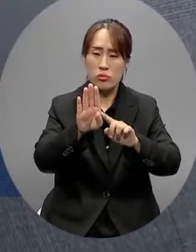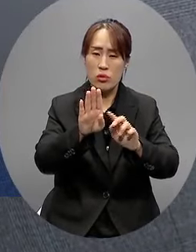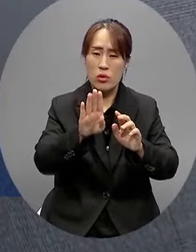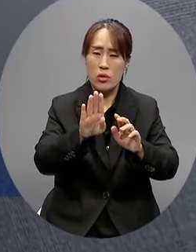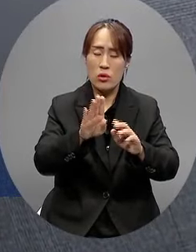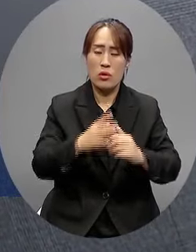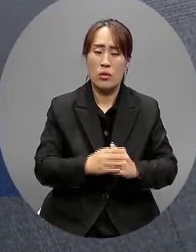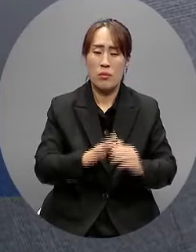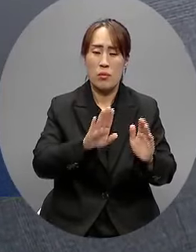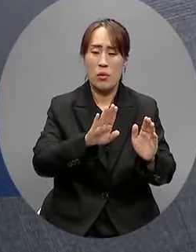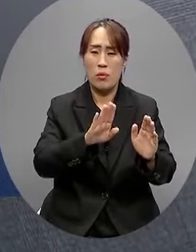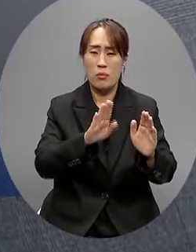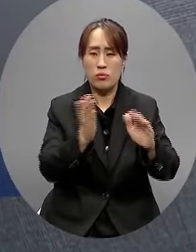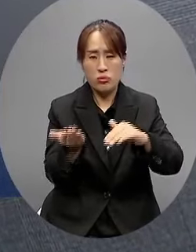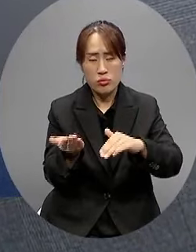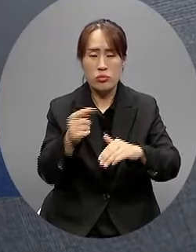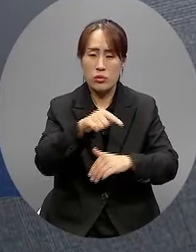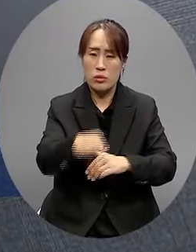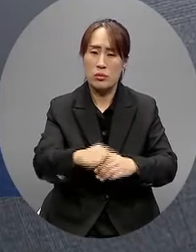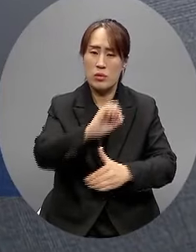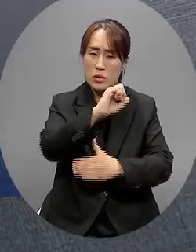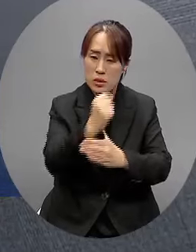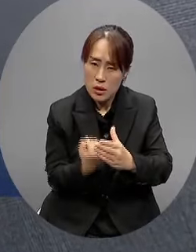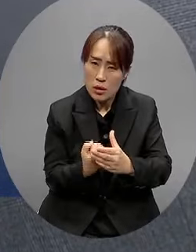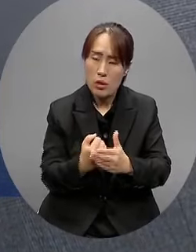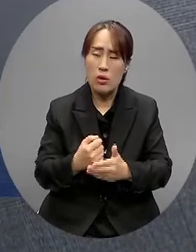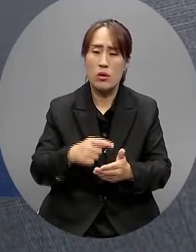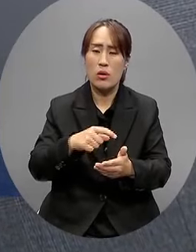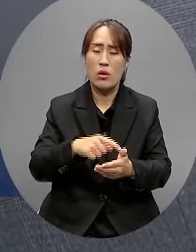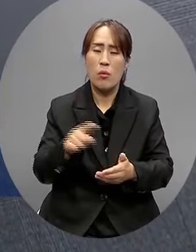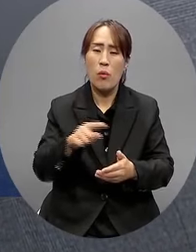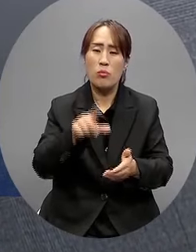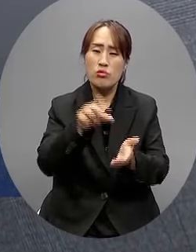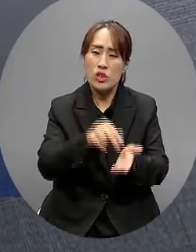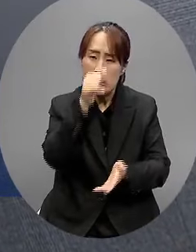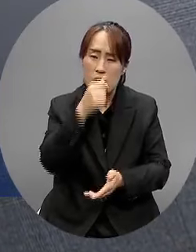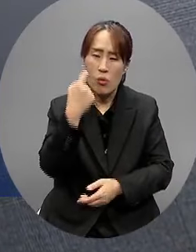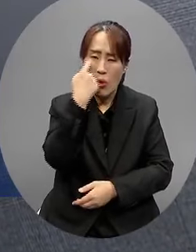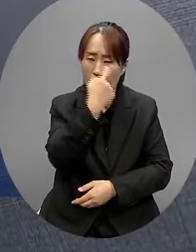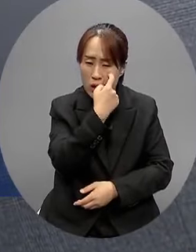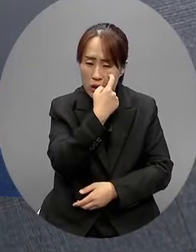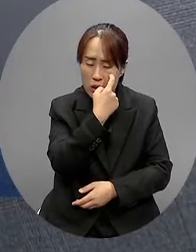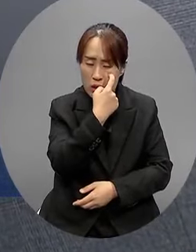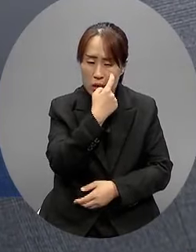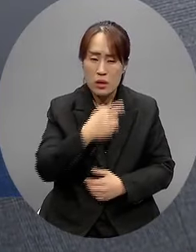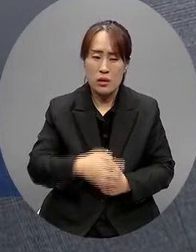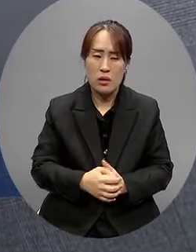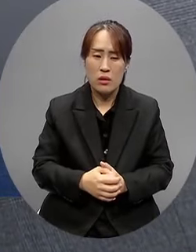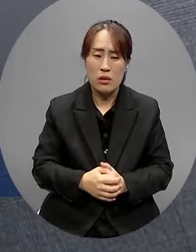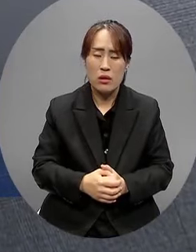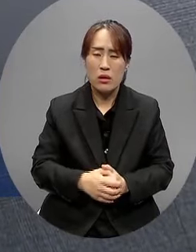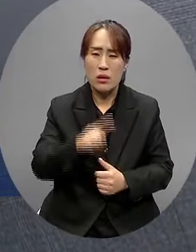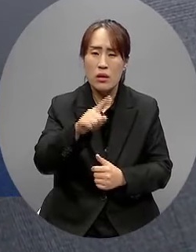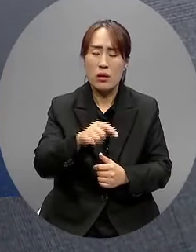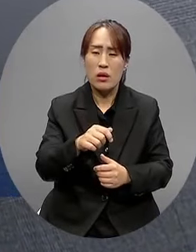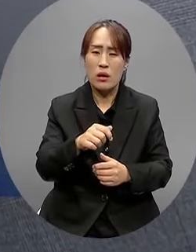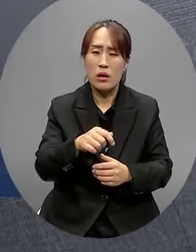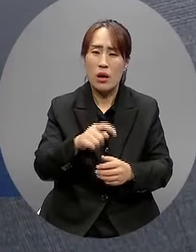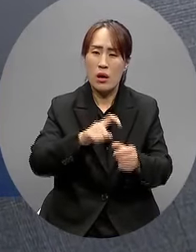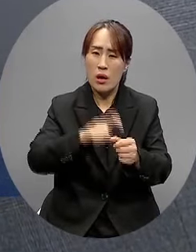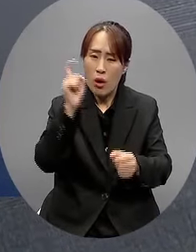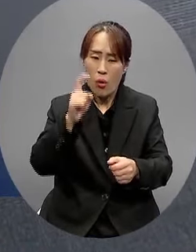그 부식의 정도라든지 아니면 사용상에 문제가 있다든지 바로바로 조치를 하고 하는데 닳았다라고 하는 것은